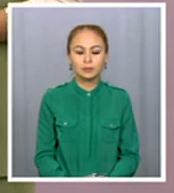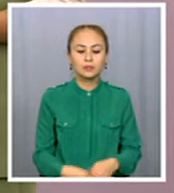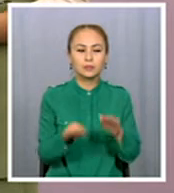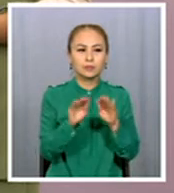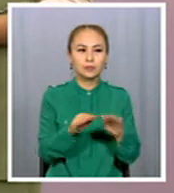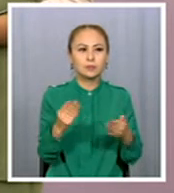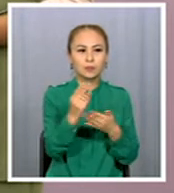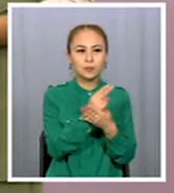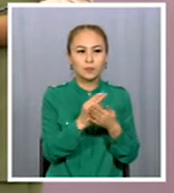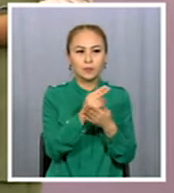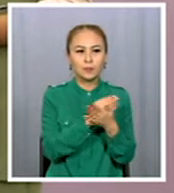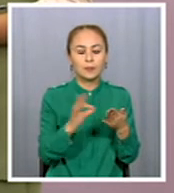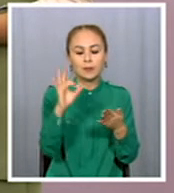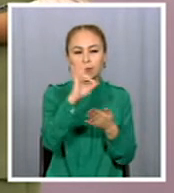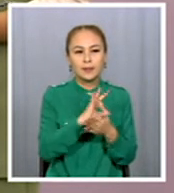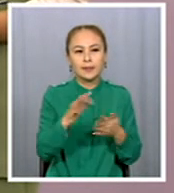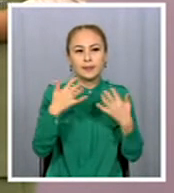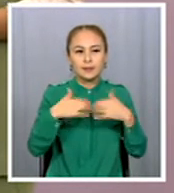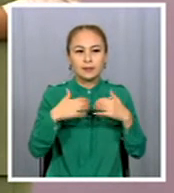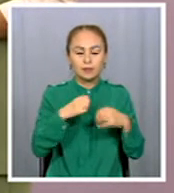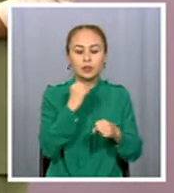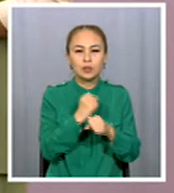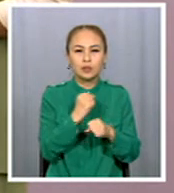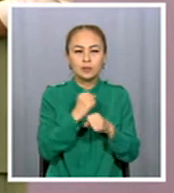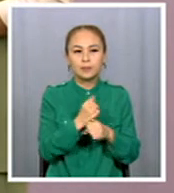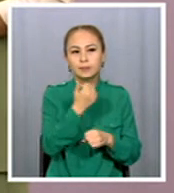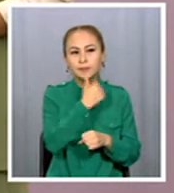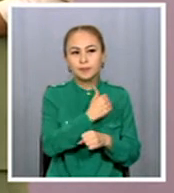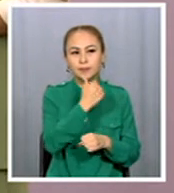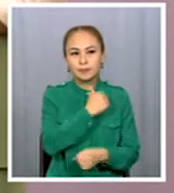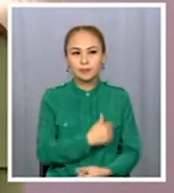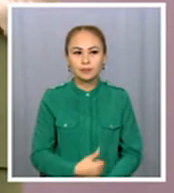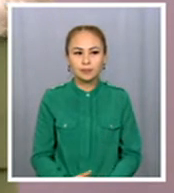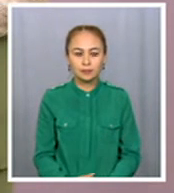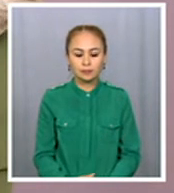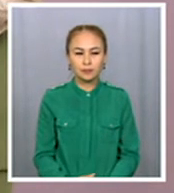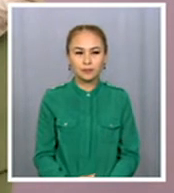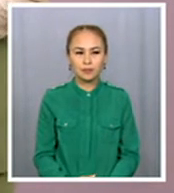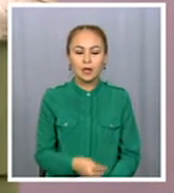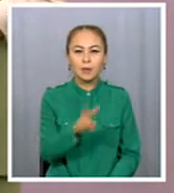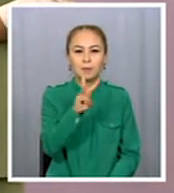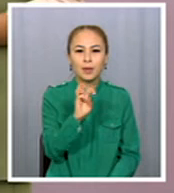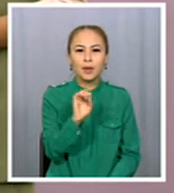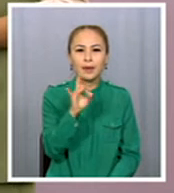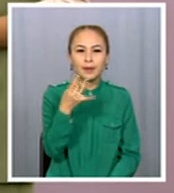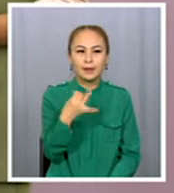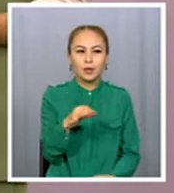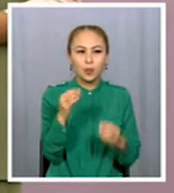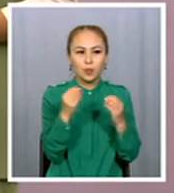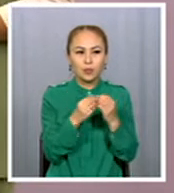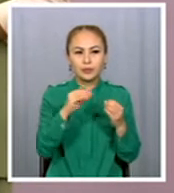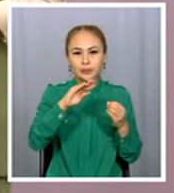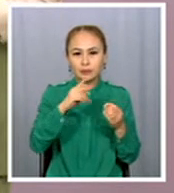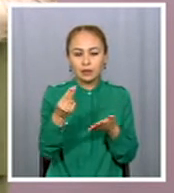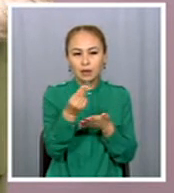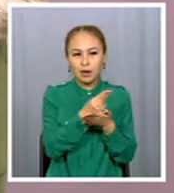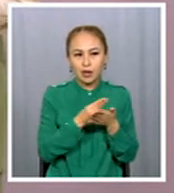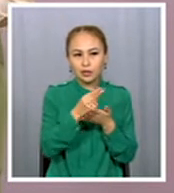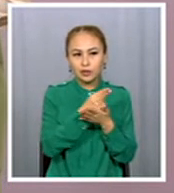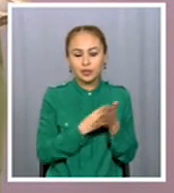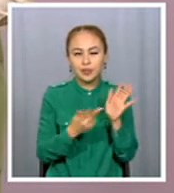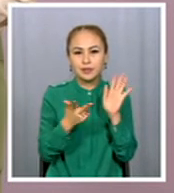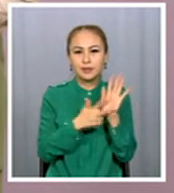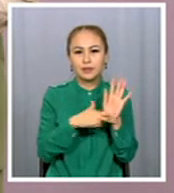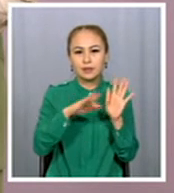сурет бойынша есеп құрастырып, оның мәнін табайық. Балалар, Мерей 10 теңгелік қарындаш пен 8